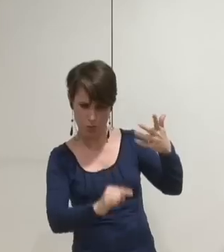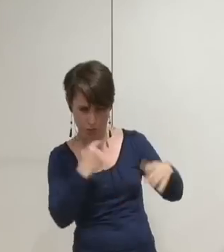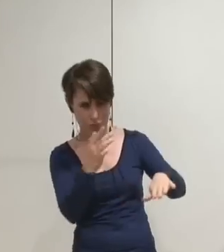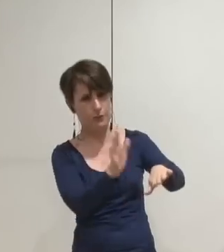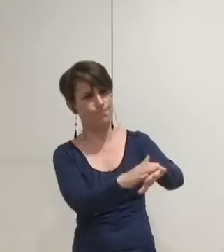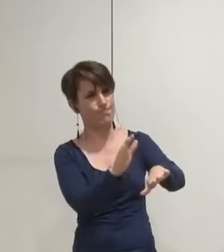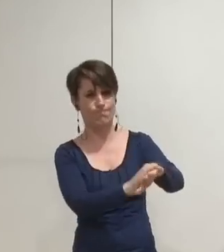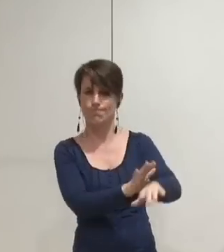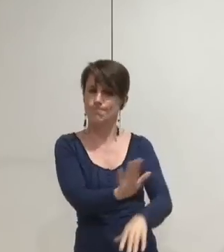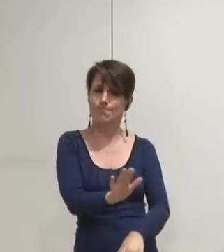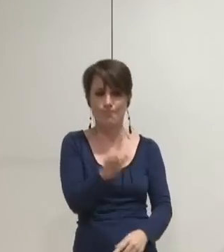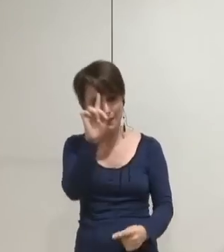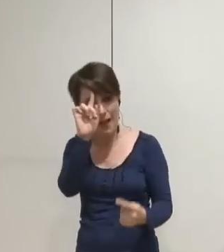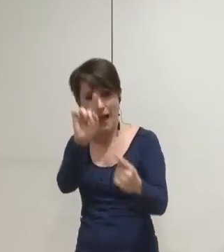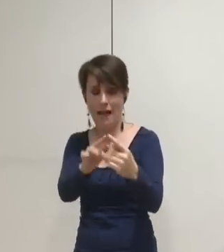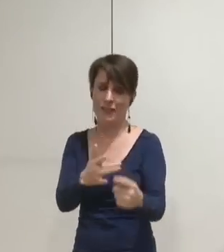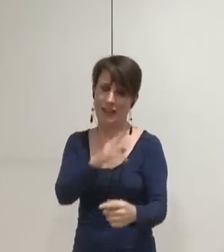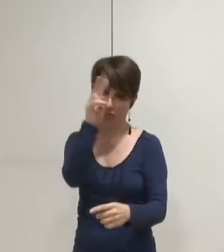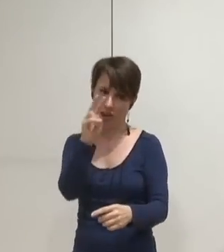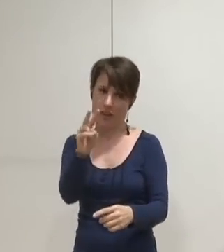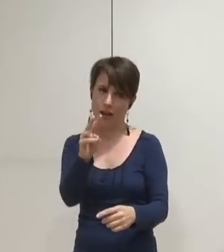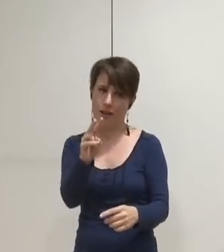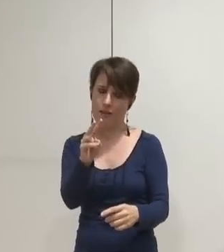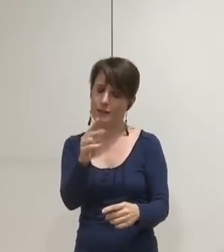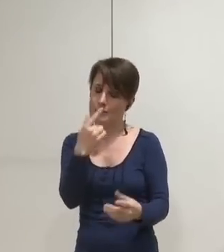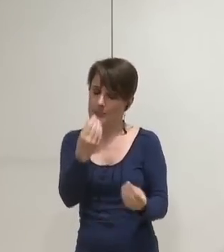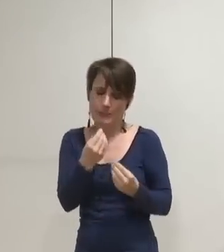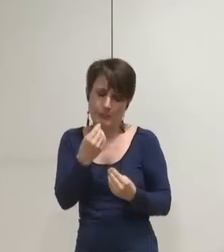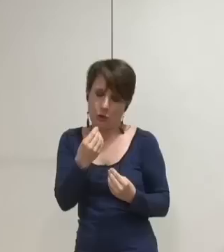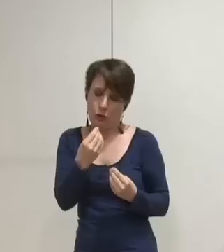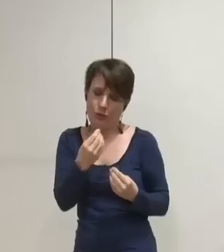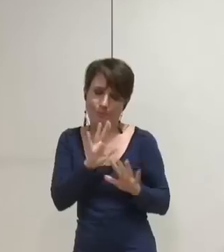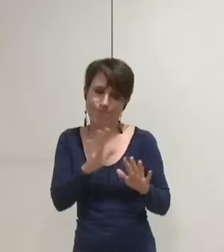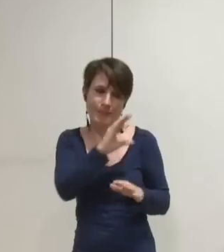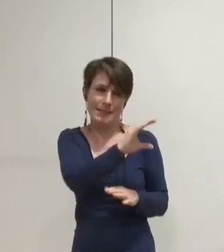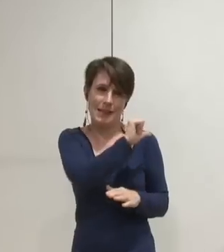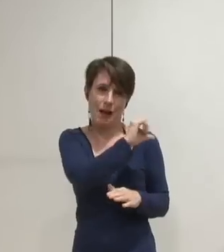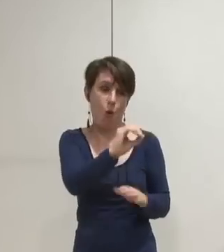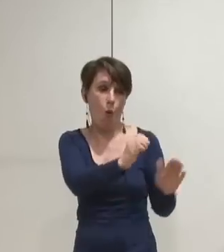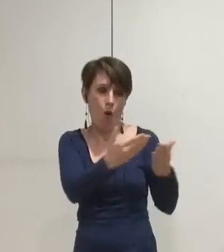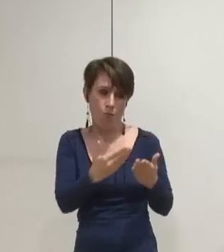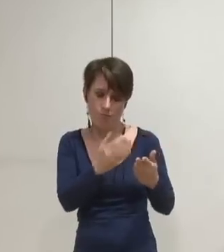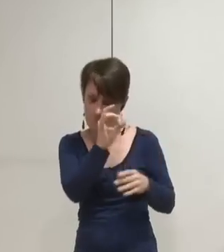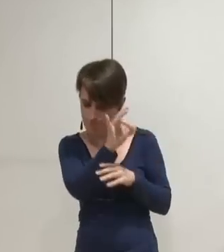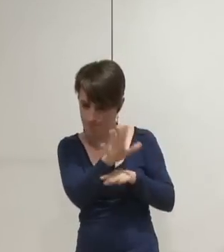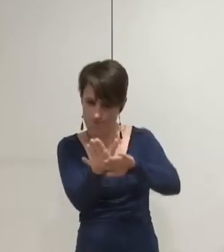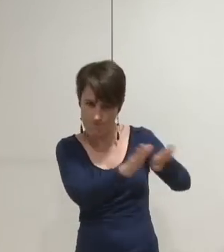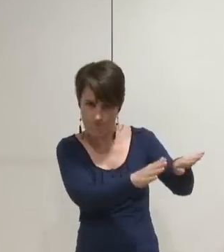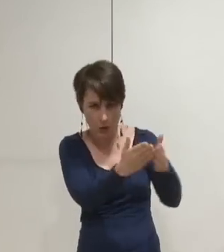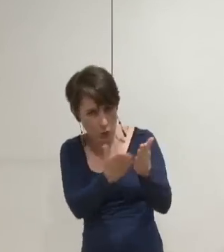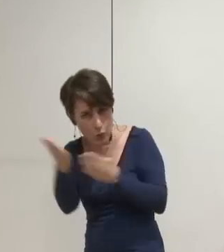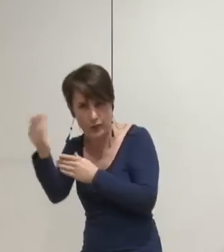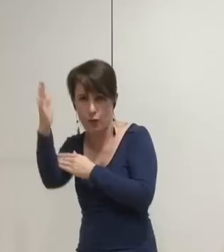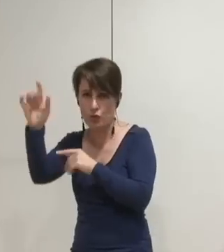est d'aller dans le sens inverse voilà alors je je sais pas donc il faudrait être ferme sur l'idée qu' ferme sur